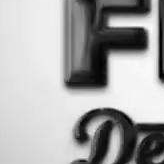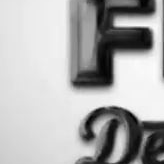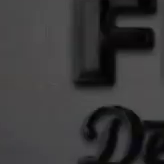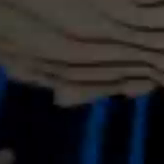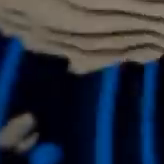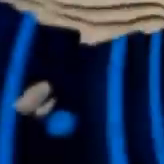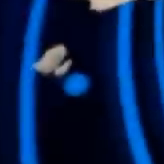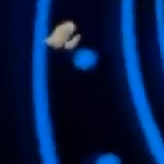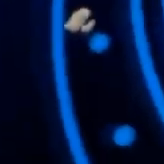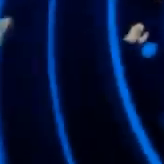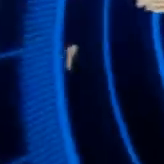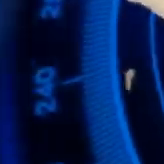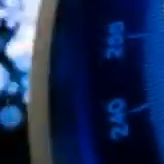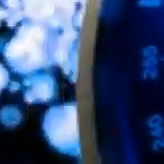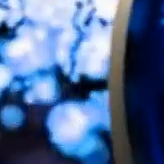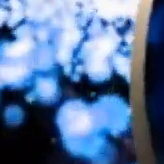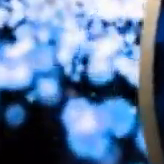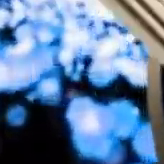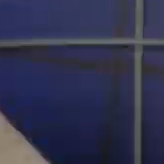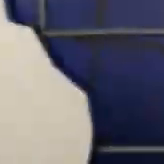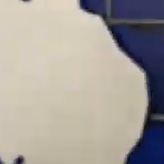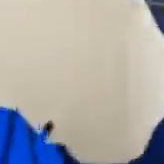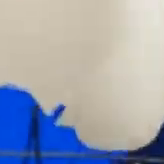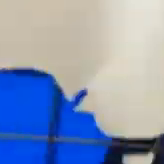देश की धड़कन.